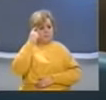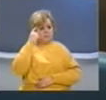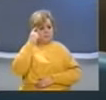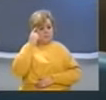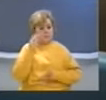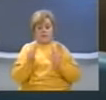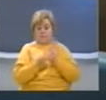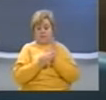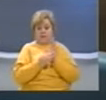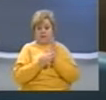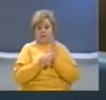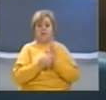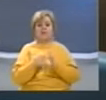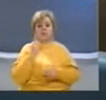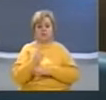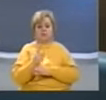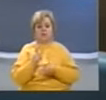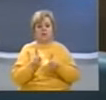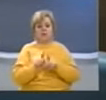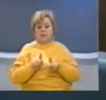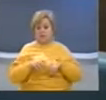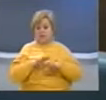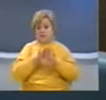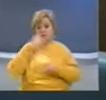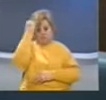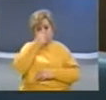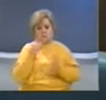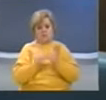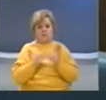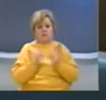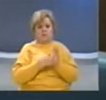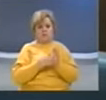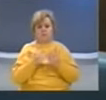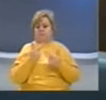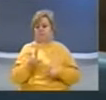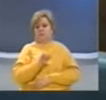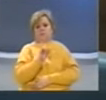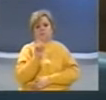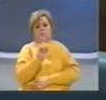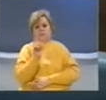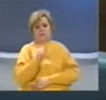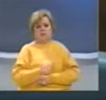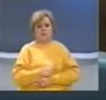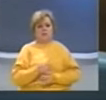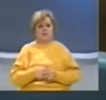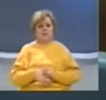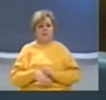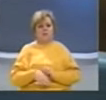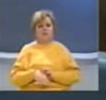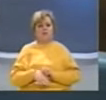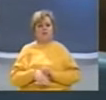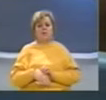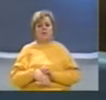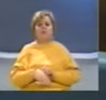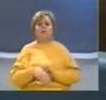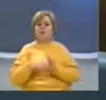në pikat e caktuara që vlerësohen se janë strategjike për Kosovën, nuk guxojmë të bëjmë qëndrime si ai gjarpri me 2 krena në malin që